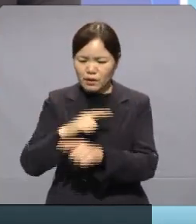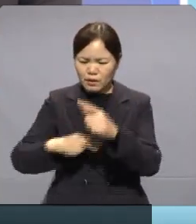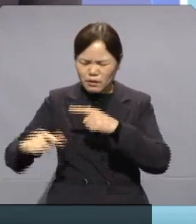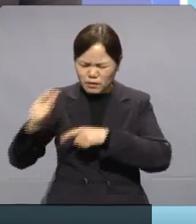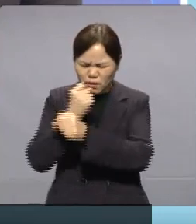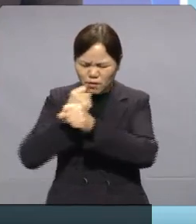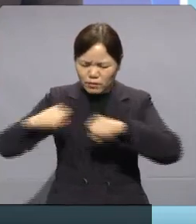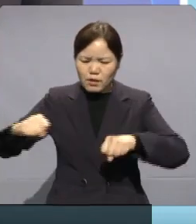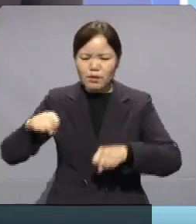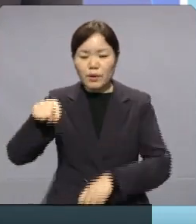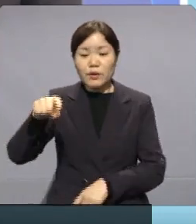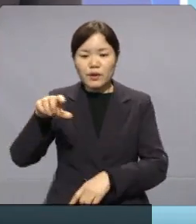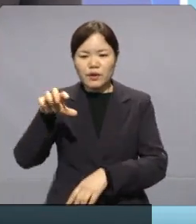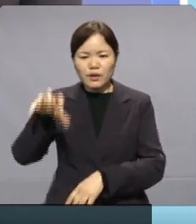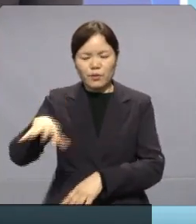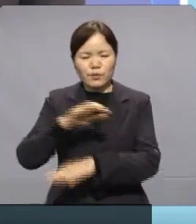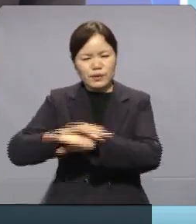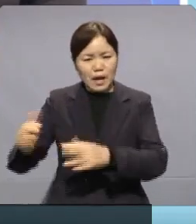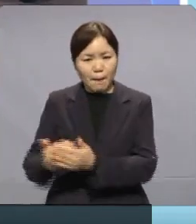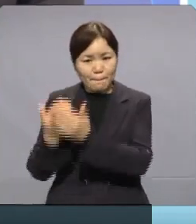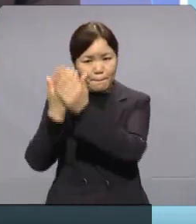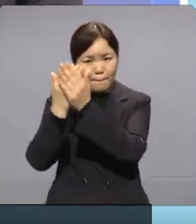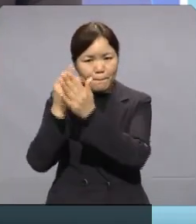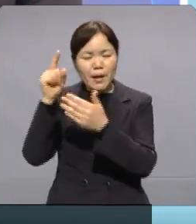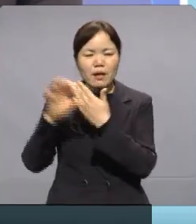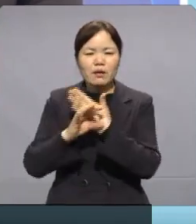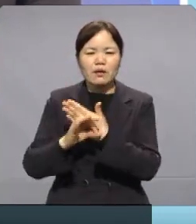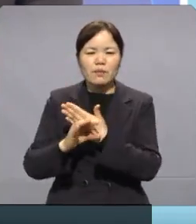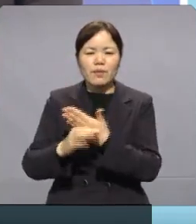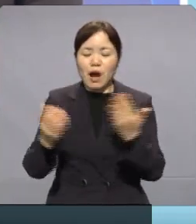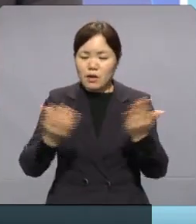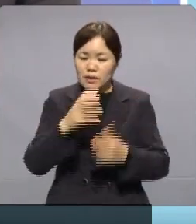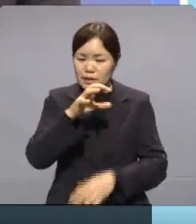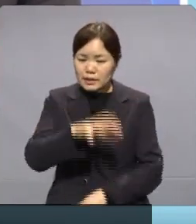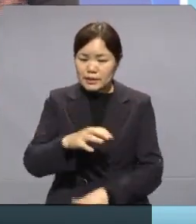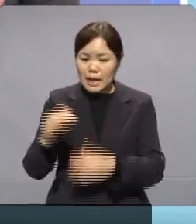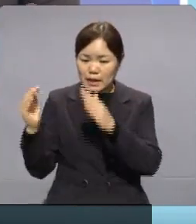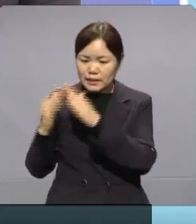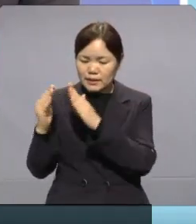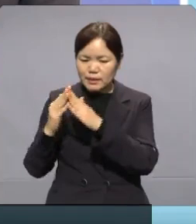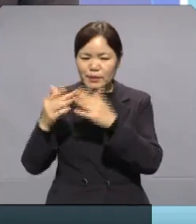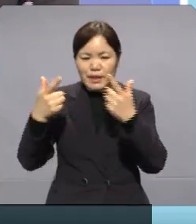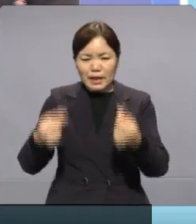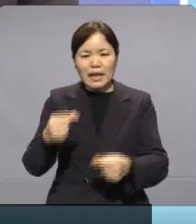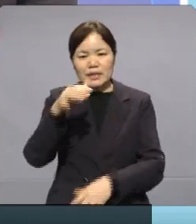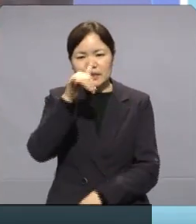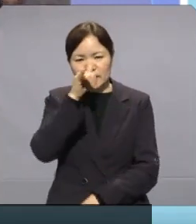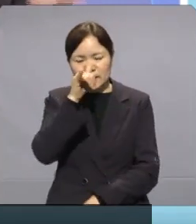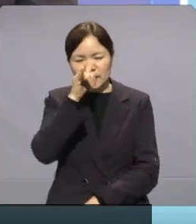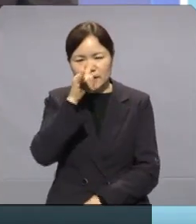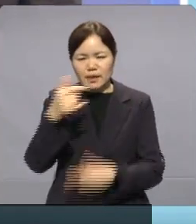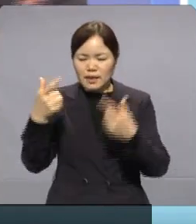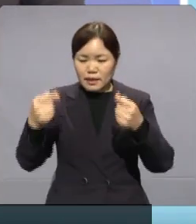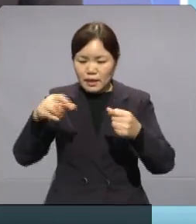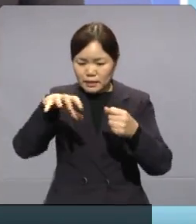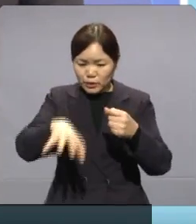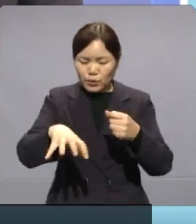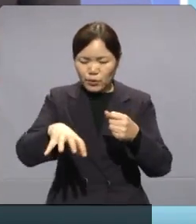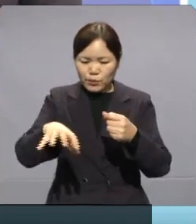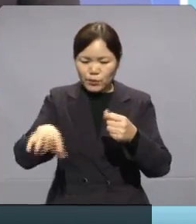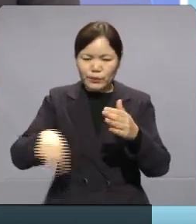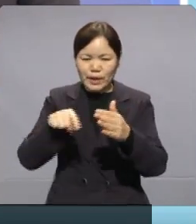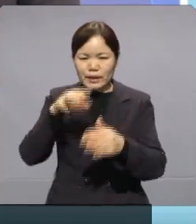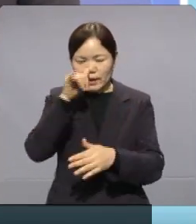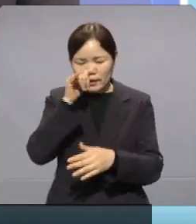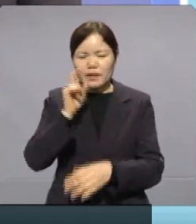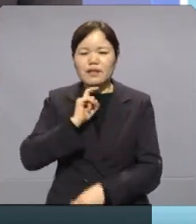제대로 활성화시키면 저는 직장과 주거가 굉장히 같이 있는 같은 한 곳에 있는